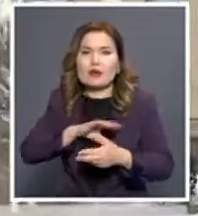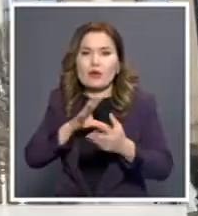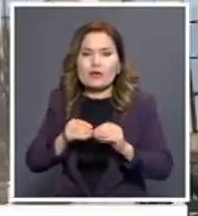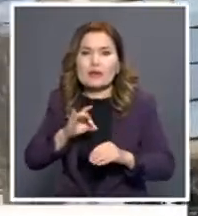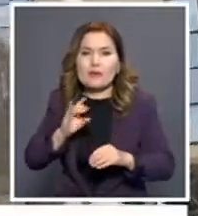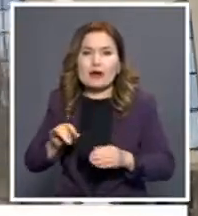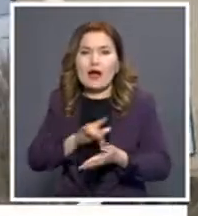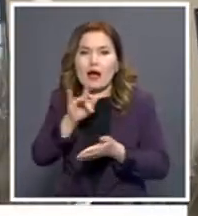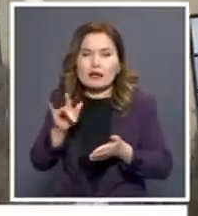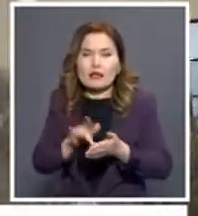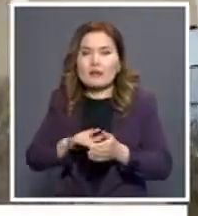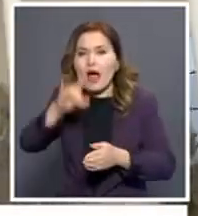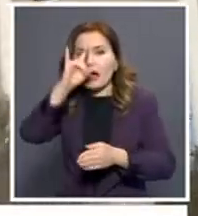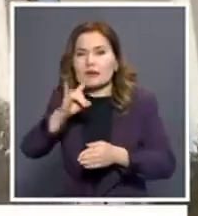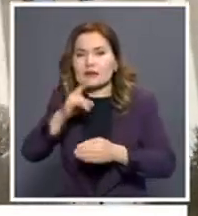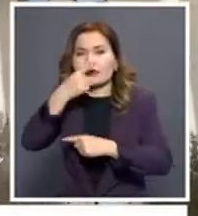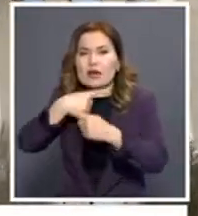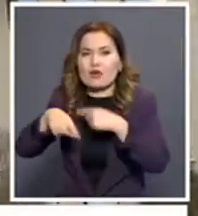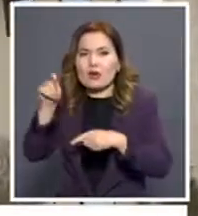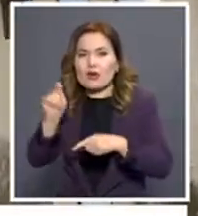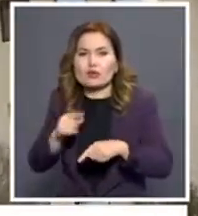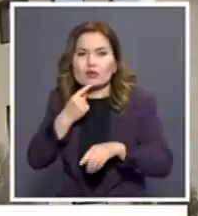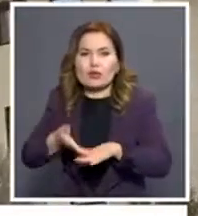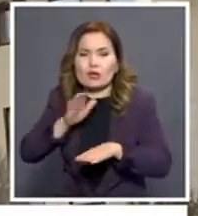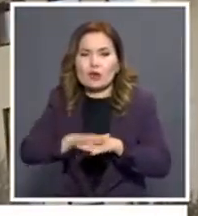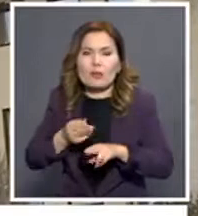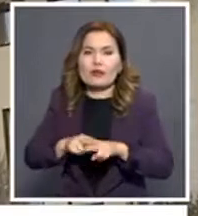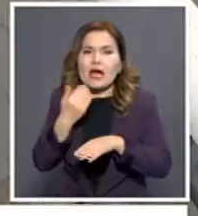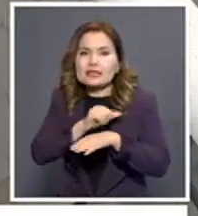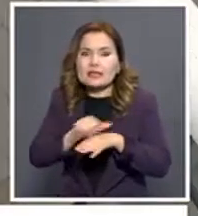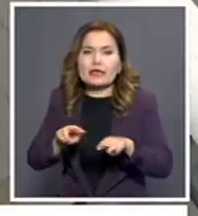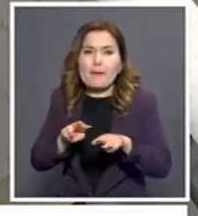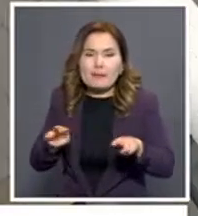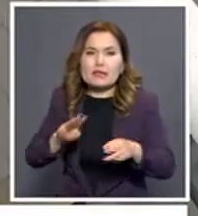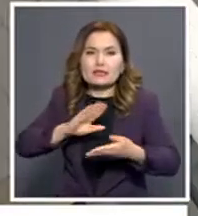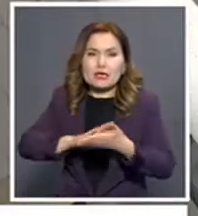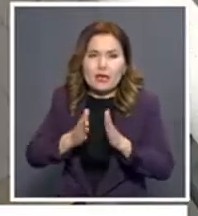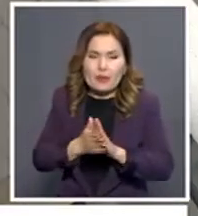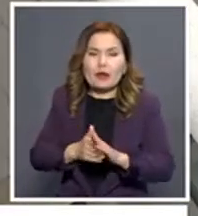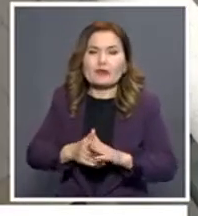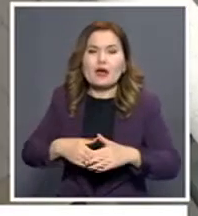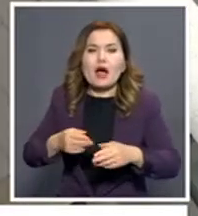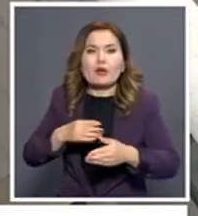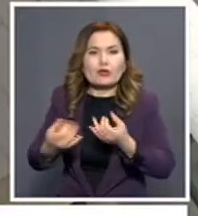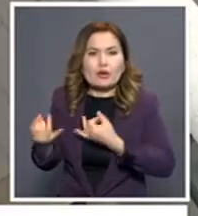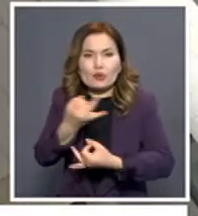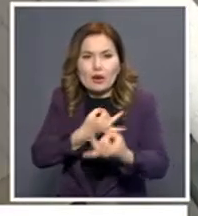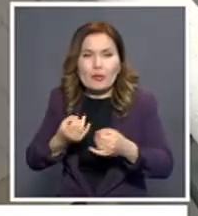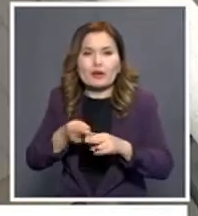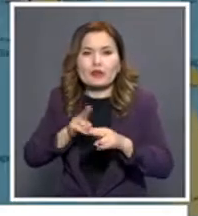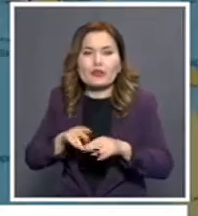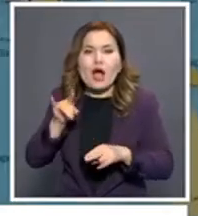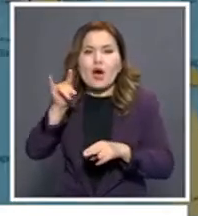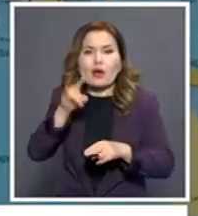қалаларынан отандастарымызды Қазақстанға келу қиындап кетті. Бірақ Сыртқы істер министрлігі өзге елдің мемлекеттік органдарымен қазір тығыз байланыс орнатып,